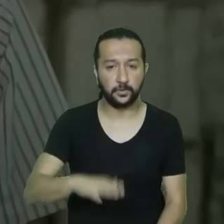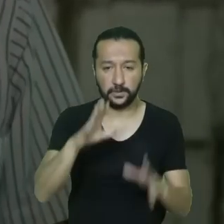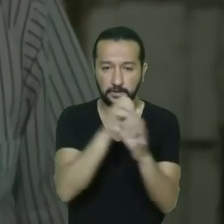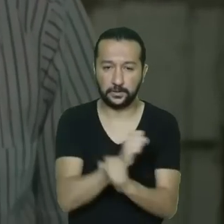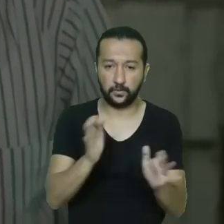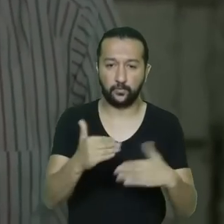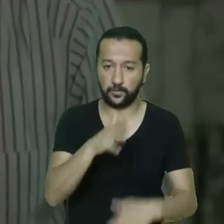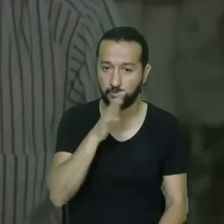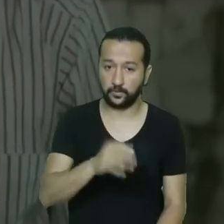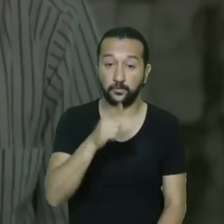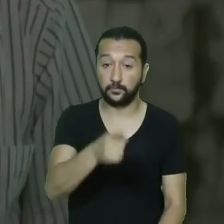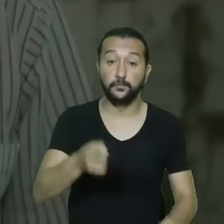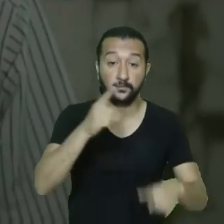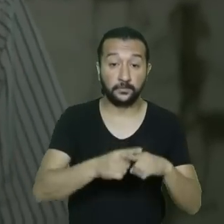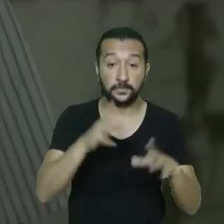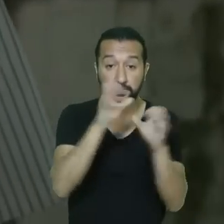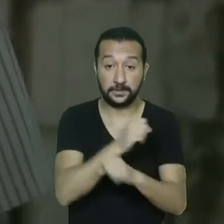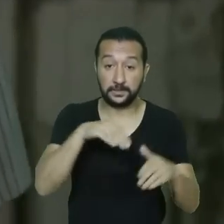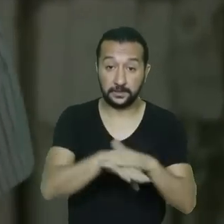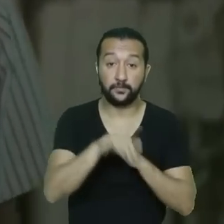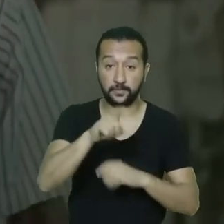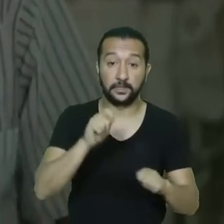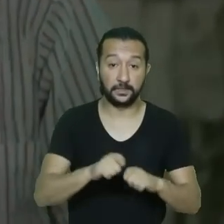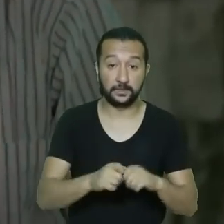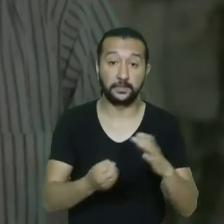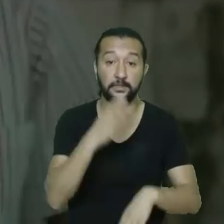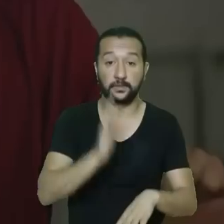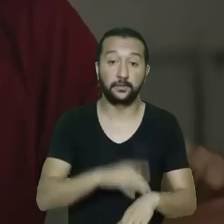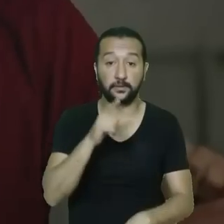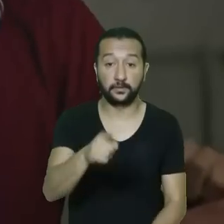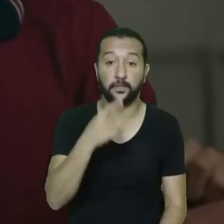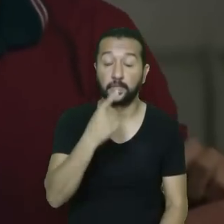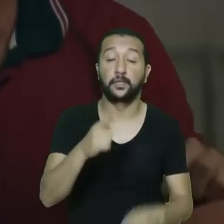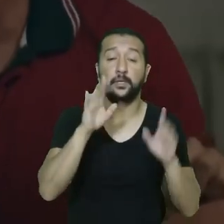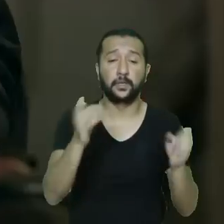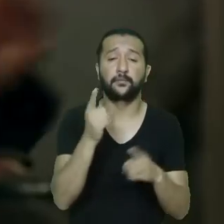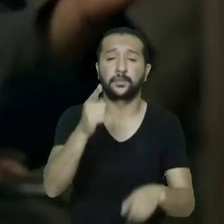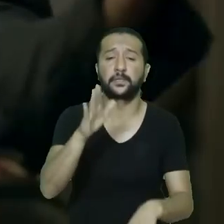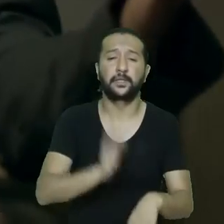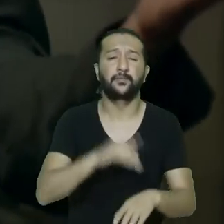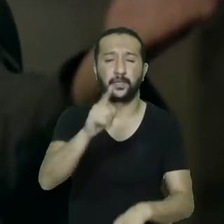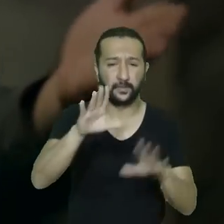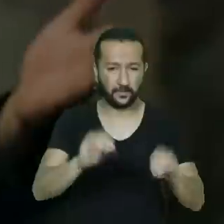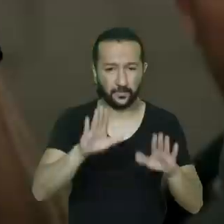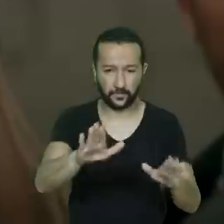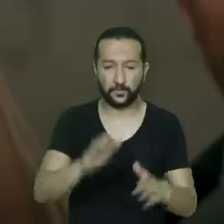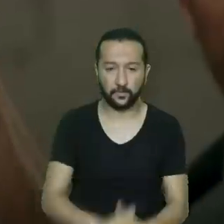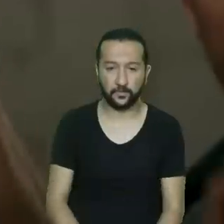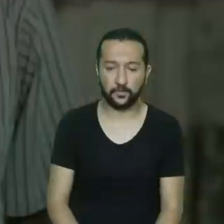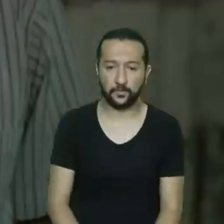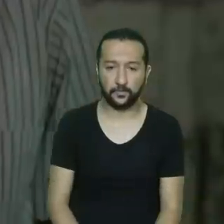sır küpüydüm biliyor musun? Hatta sır saklamak için bile bir hareket geliştirdim. O hareketi... Aman diye bir şey demese ya. Geldi be.